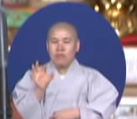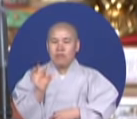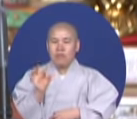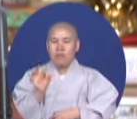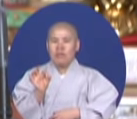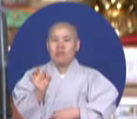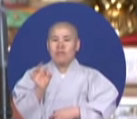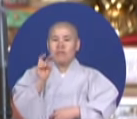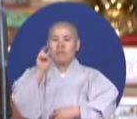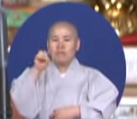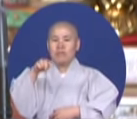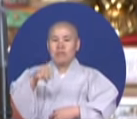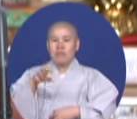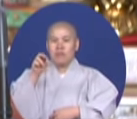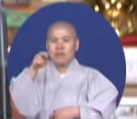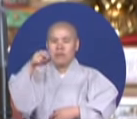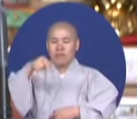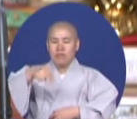불지여공